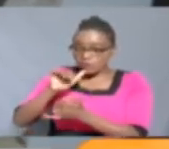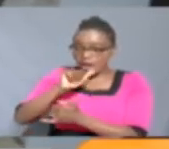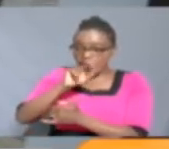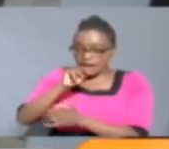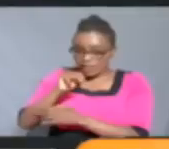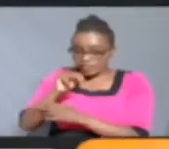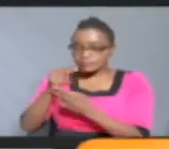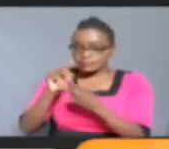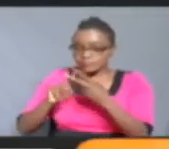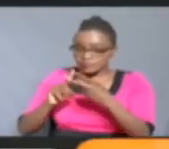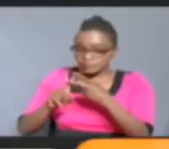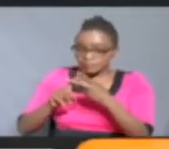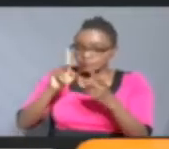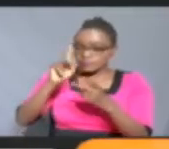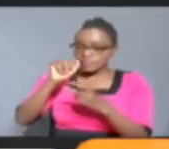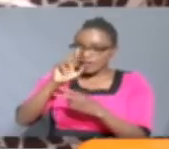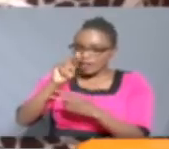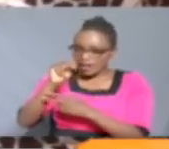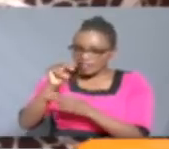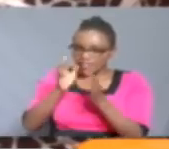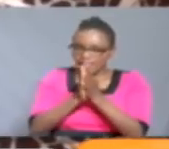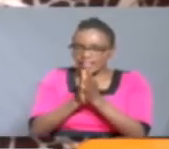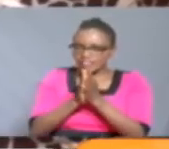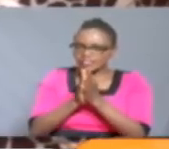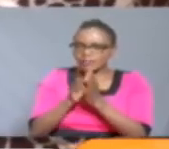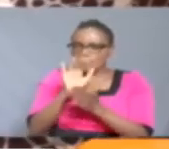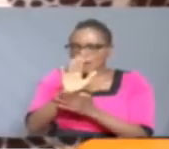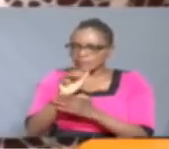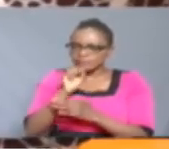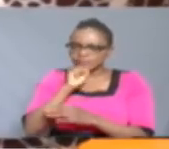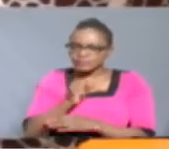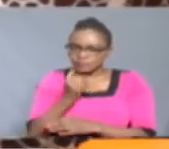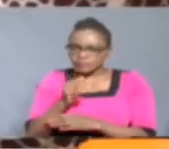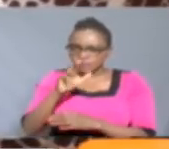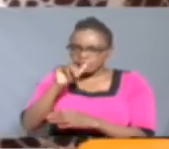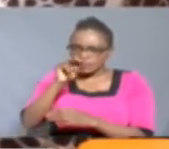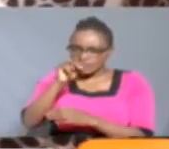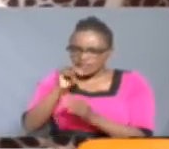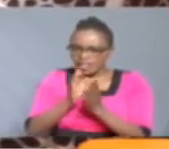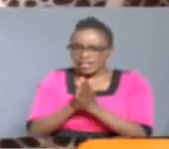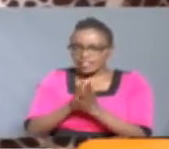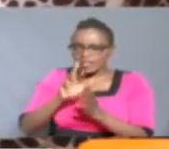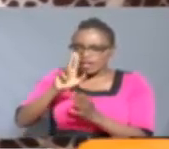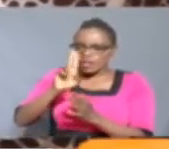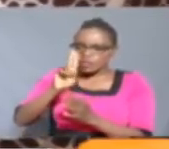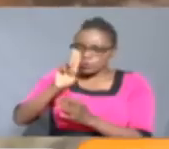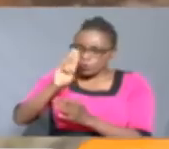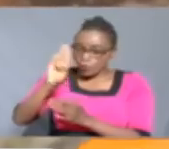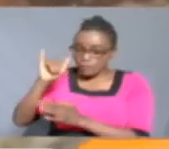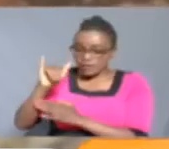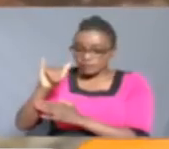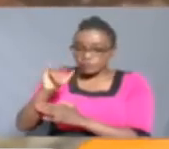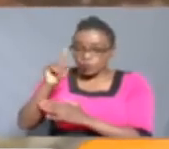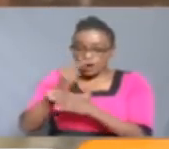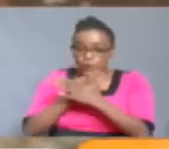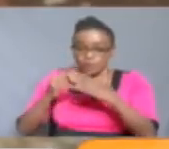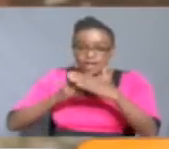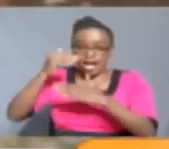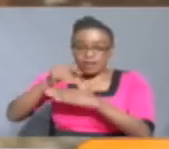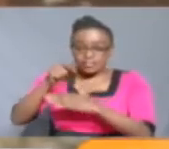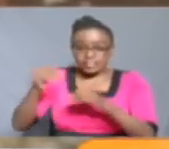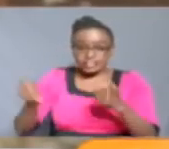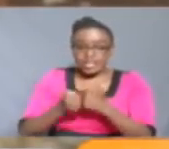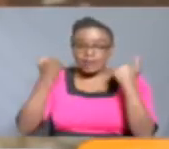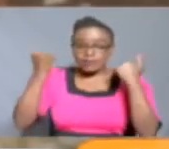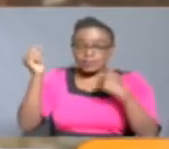Karanja, mwanao Caroline Karanja na wajukuu zao Ryan Roge, Kelly Paul na Ruby Paul. Takriban wiki moja baada ya mkasa